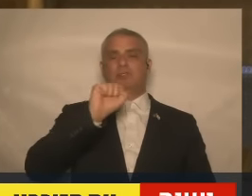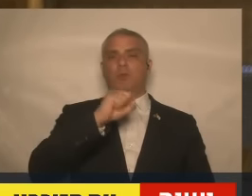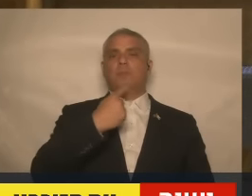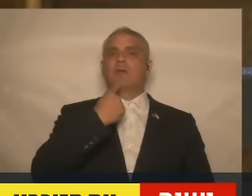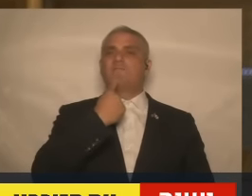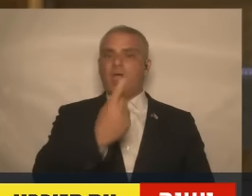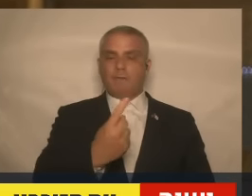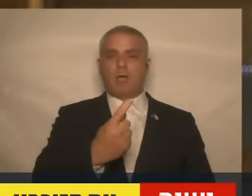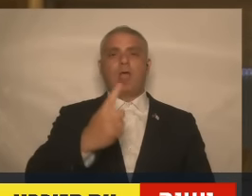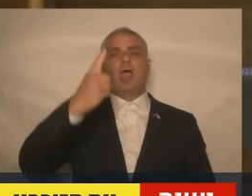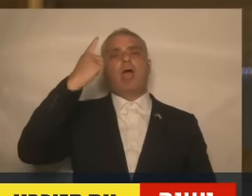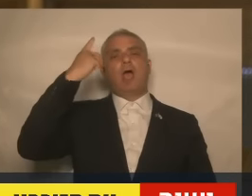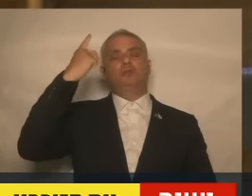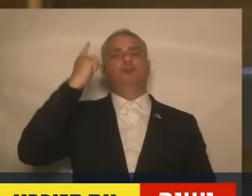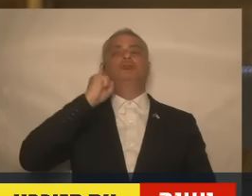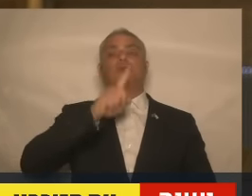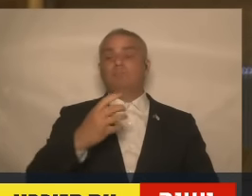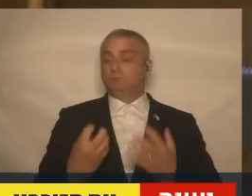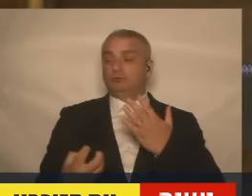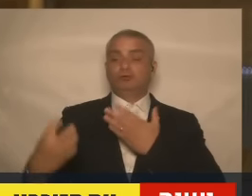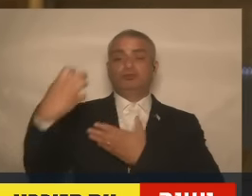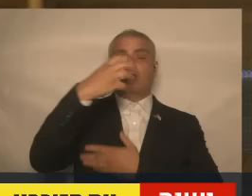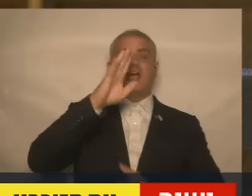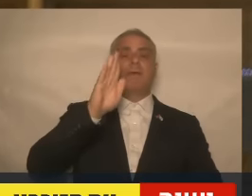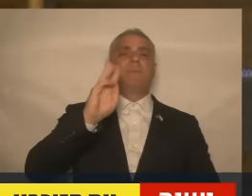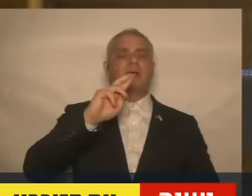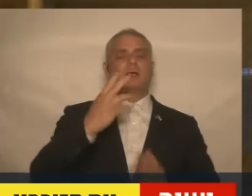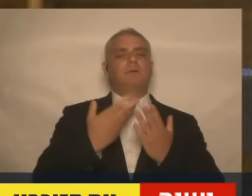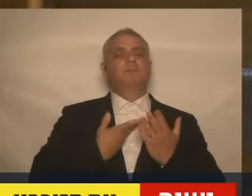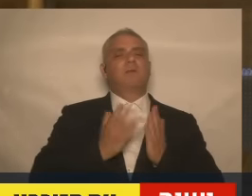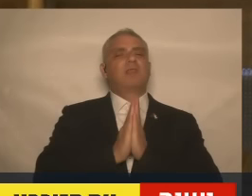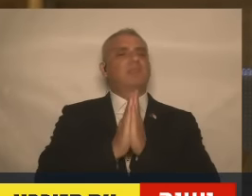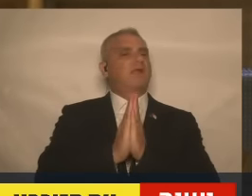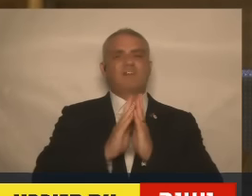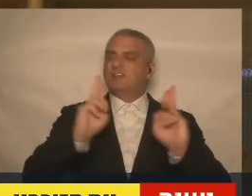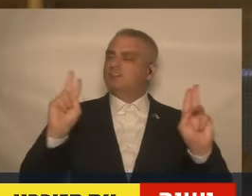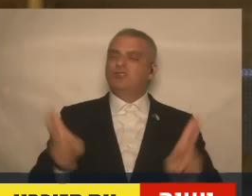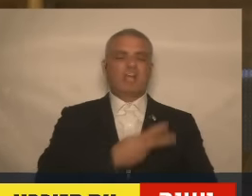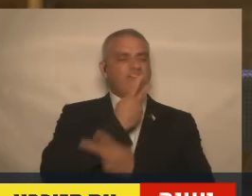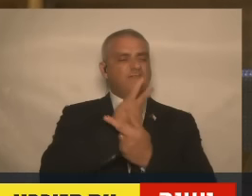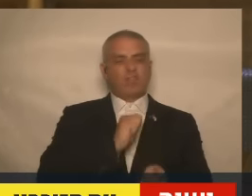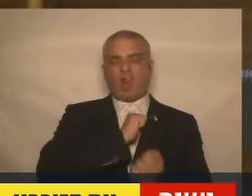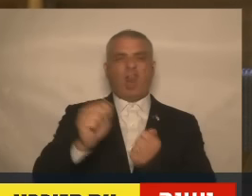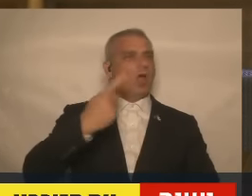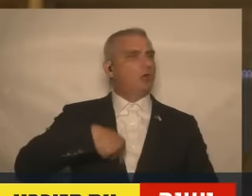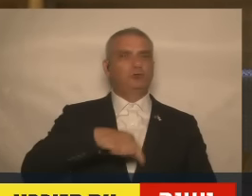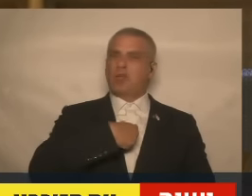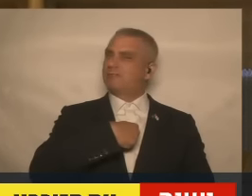ואמרה, השם שחר בארי מבטא את התקווה שלא ניתן להחריב ולהרוס